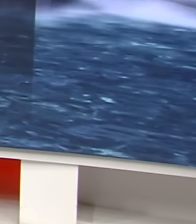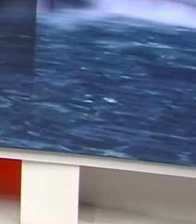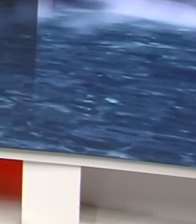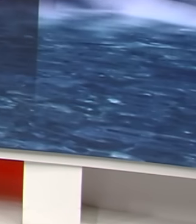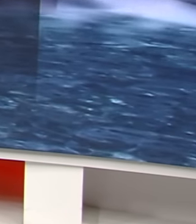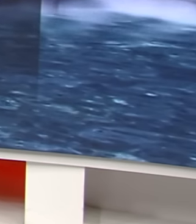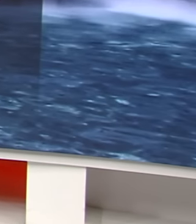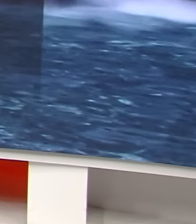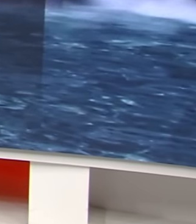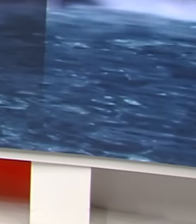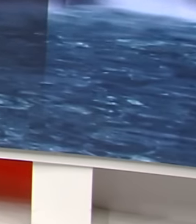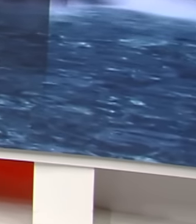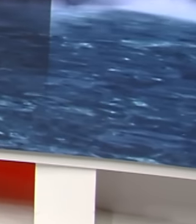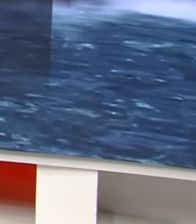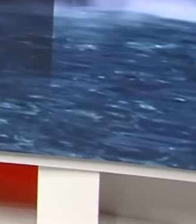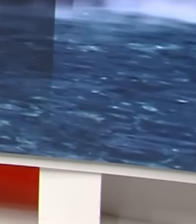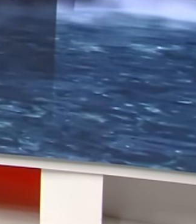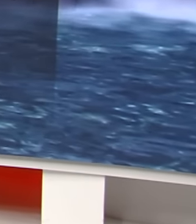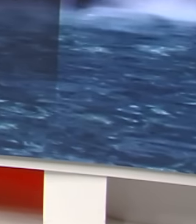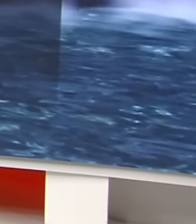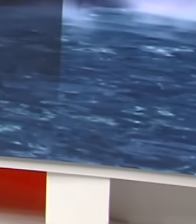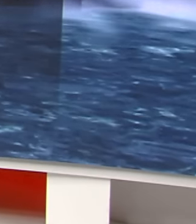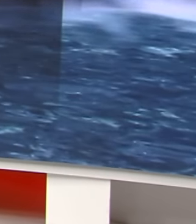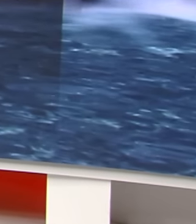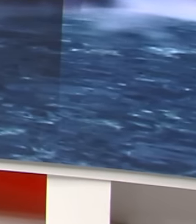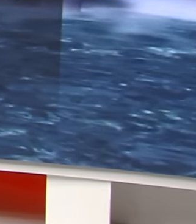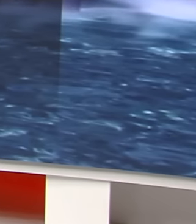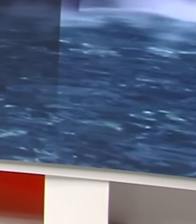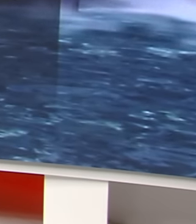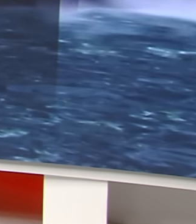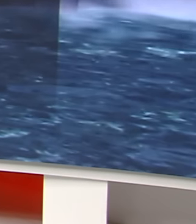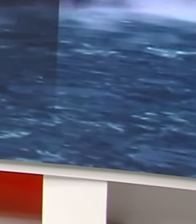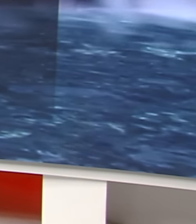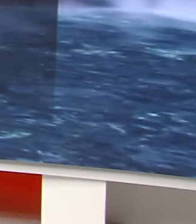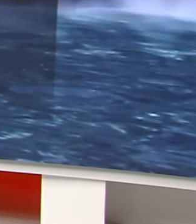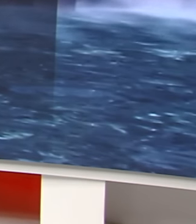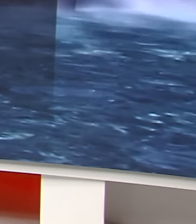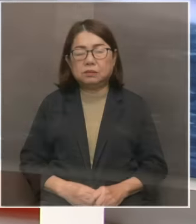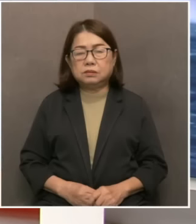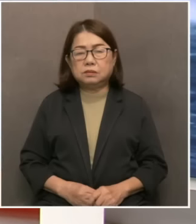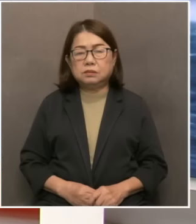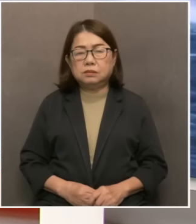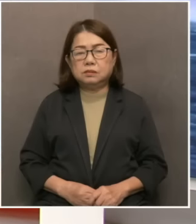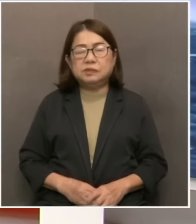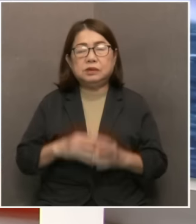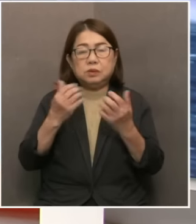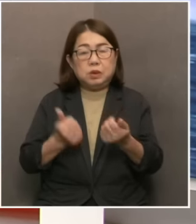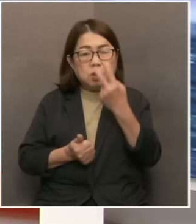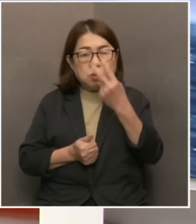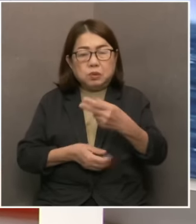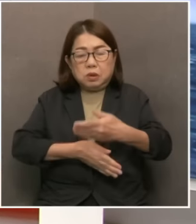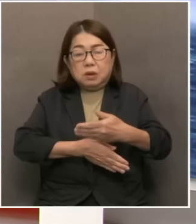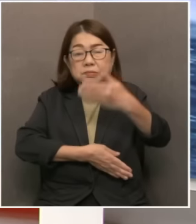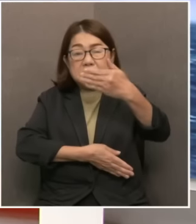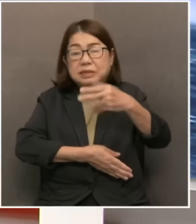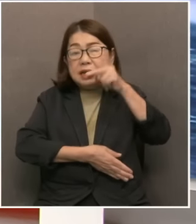ผ่านหลายจังหวัดด้วยแต่ละจุดของแต่ละจังหวัดตอนนี้ระดับน้ำสูงแค่ไหนแล้วน่าเป็นห่วงหรือไม่นะคะมาดูสถานการณ์ล่าสุด